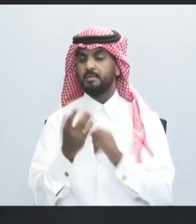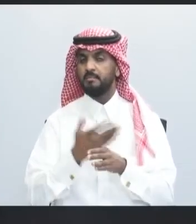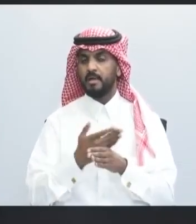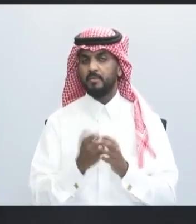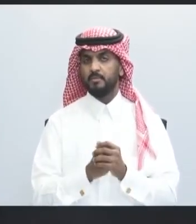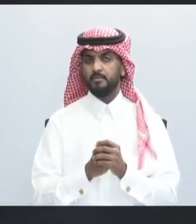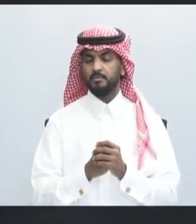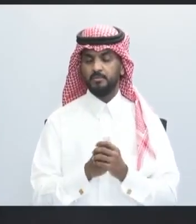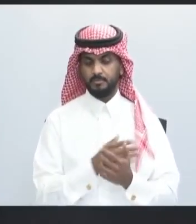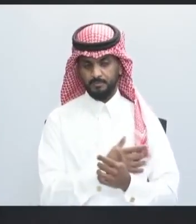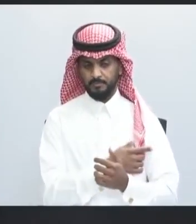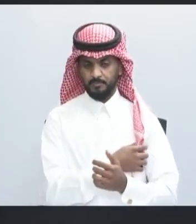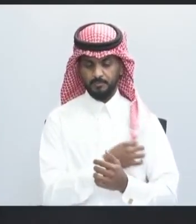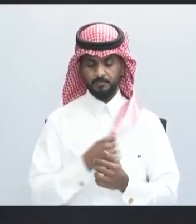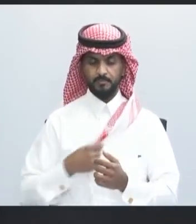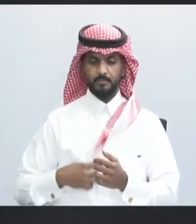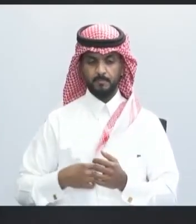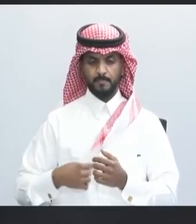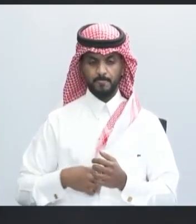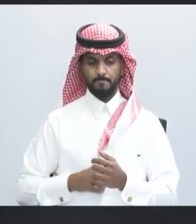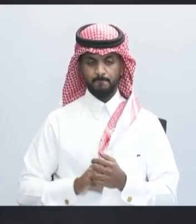وليس نهارا لماذا